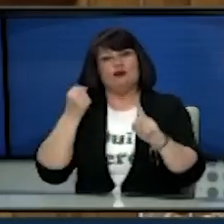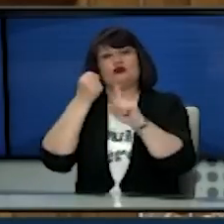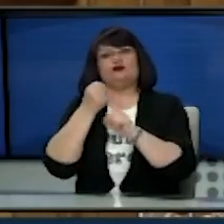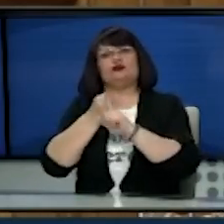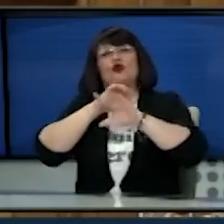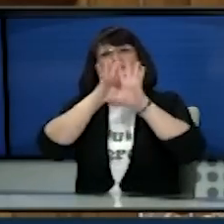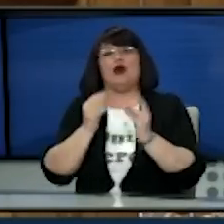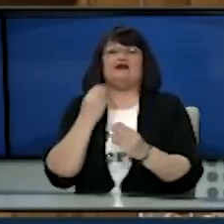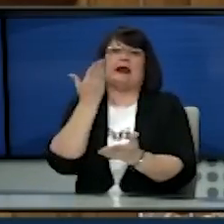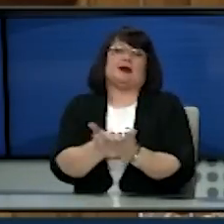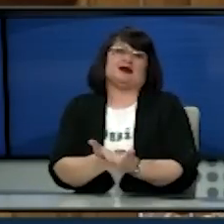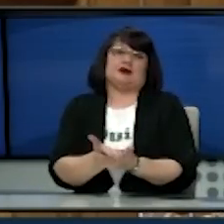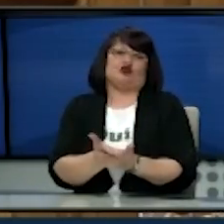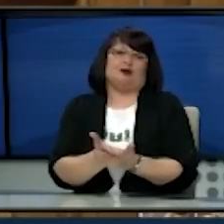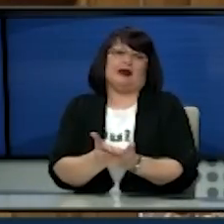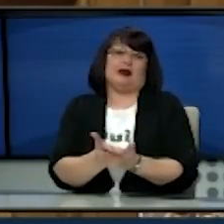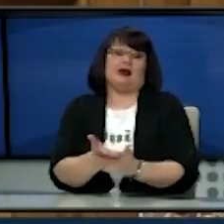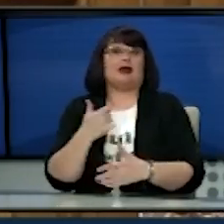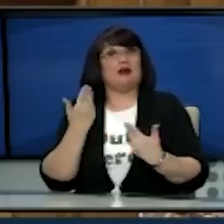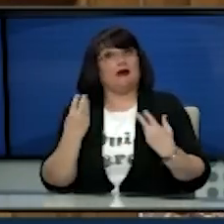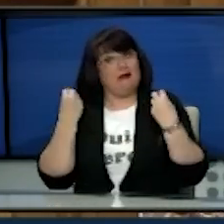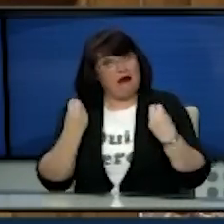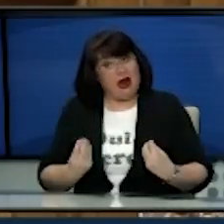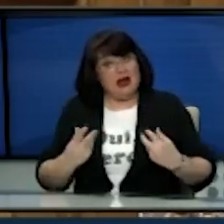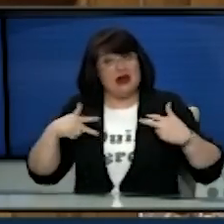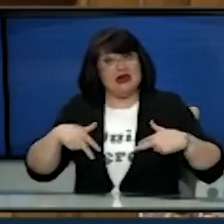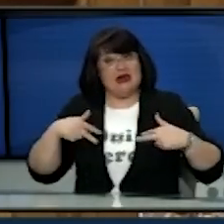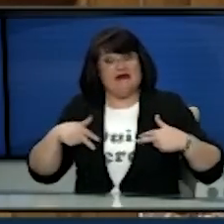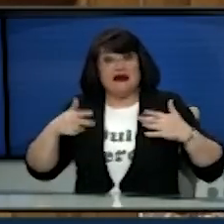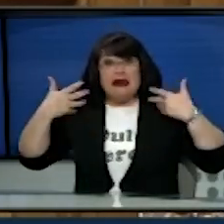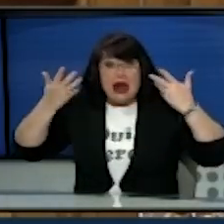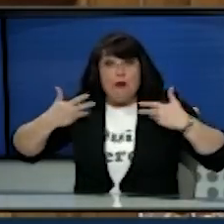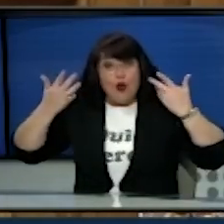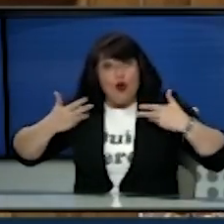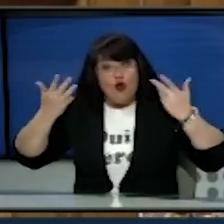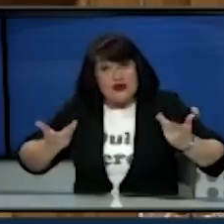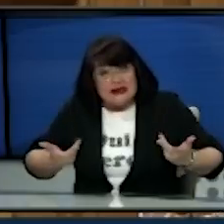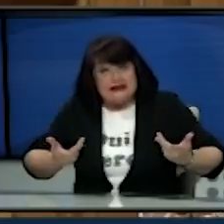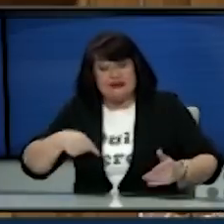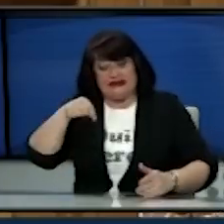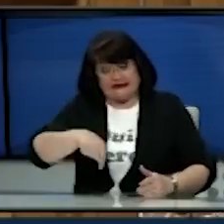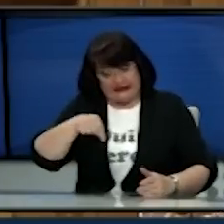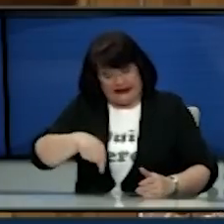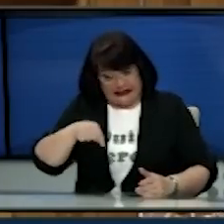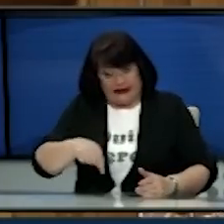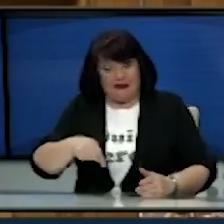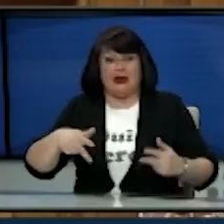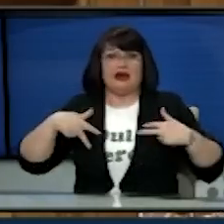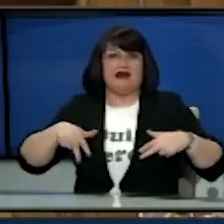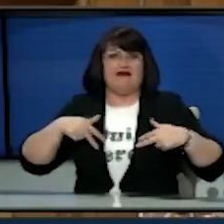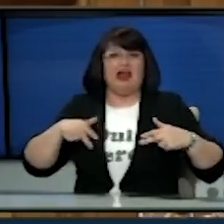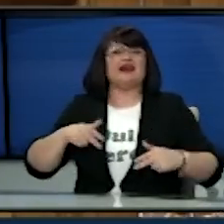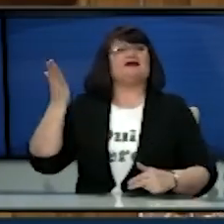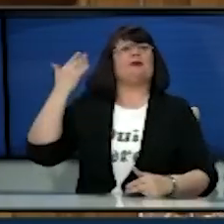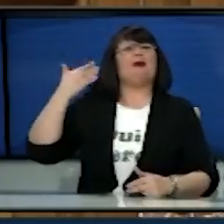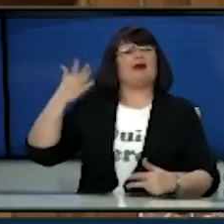όλων αυτών. Γιατί καλοί οι κυβερνητικοί απολογισμοί και των σημερινών της σημερινής κυβέρνησης και